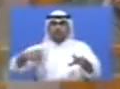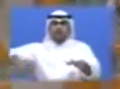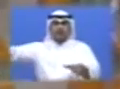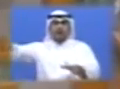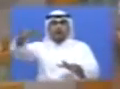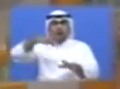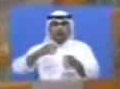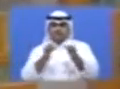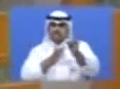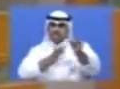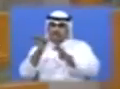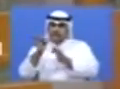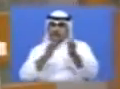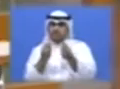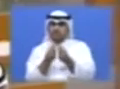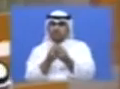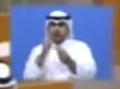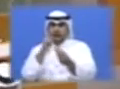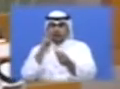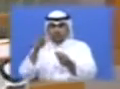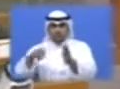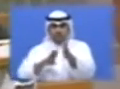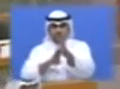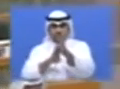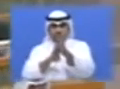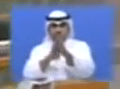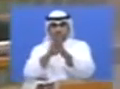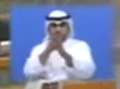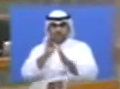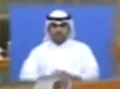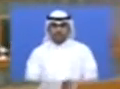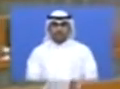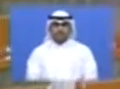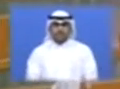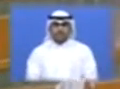السياسية التي أسهمت في رحلة التطور التي شهدتها البلاد.